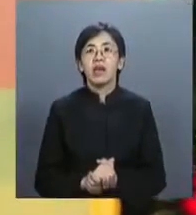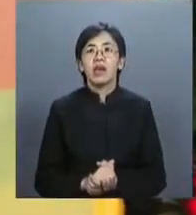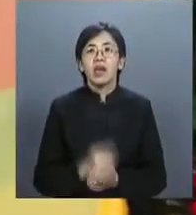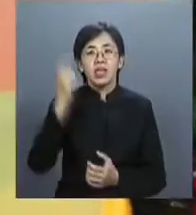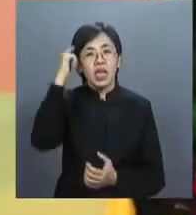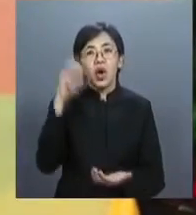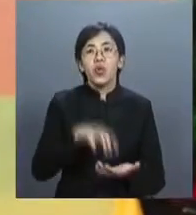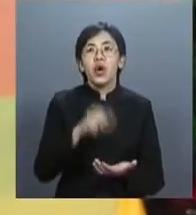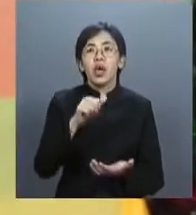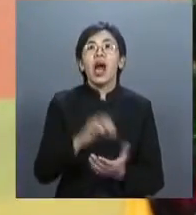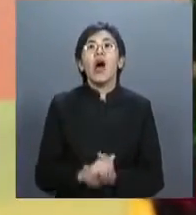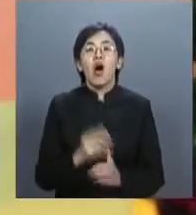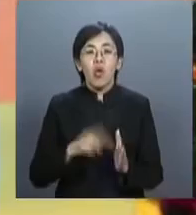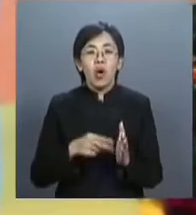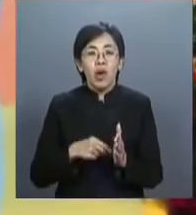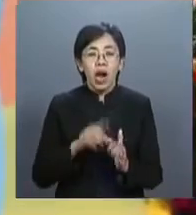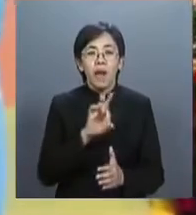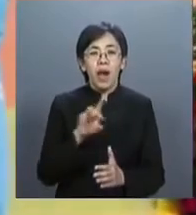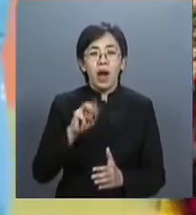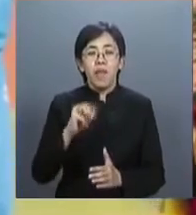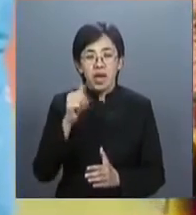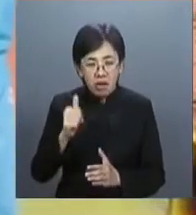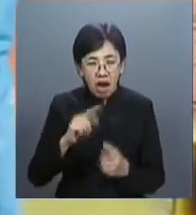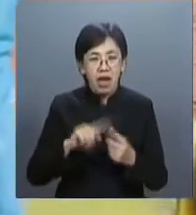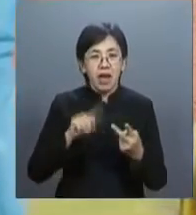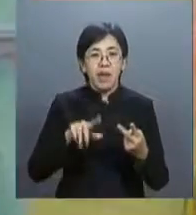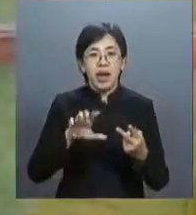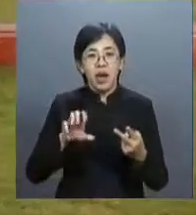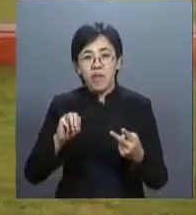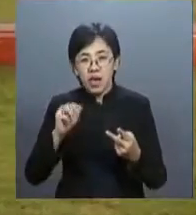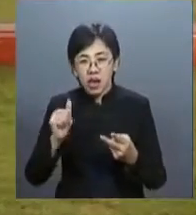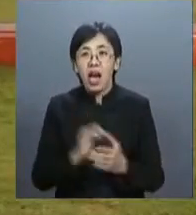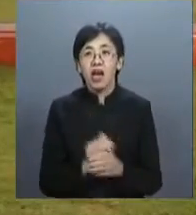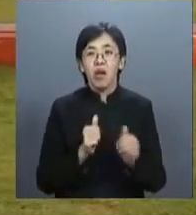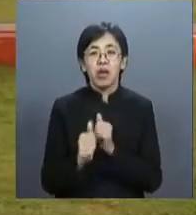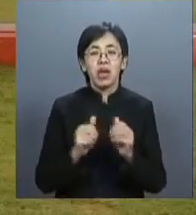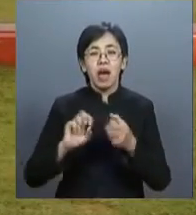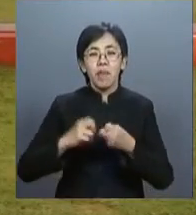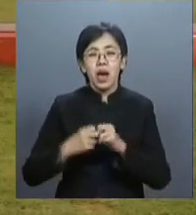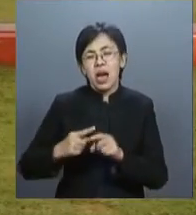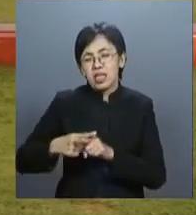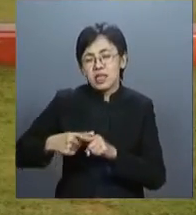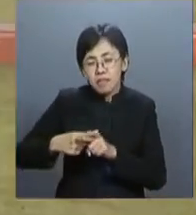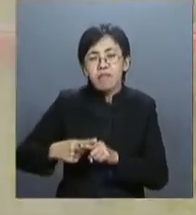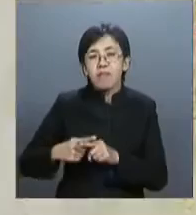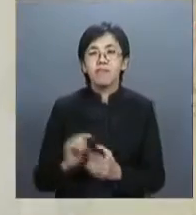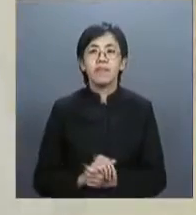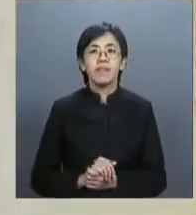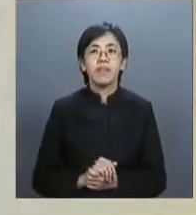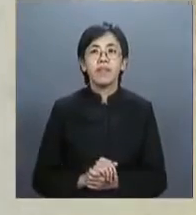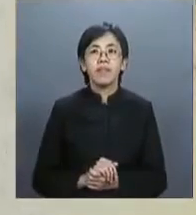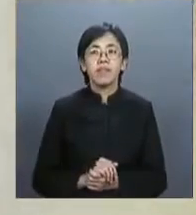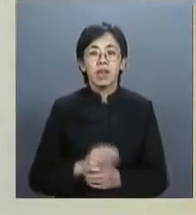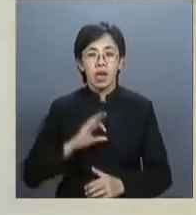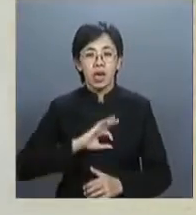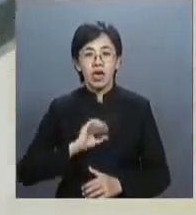างนั่นจึงทำให้เจ้าตัวคว้าเหรียญทอง800เมตรมาได้ด้วยหลังคู่แข่งคนสำคัญมีปัญหาอาการบาดเจ็บก่อนการแข่งขันและ2เหรียญทอง